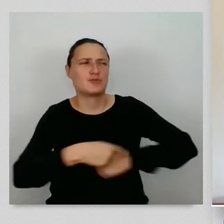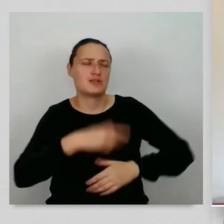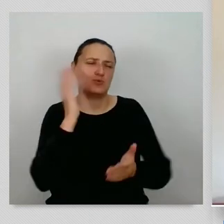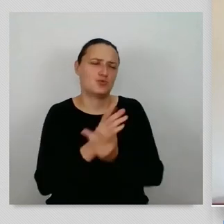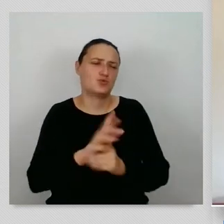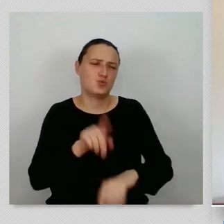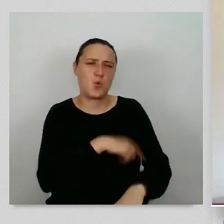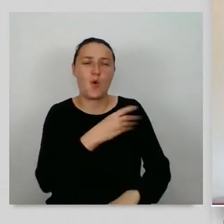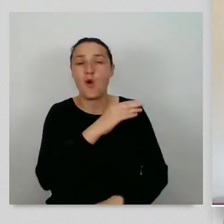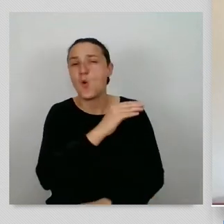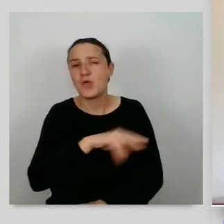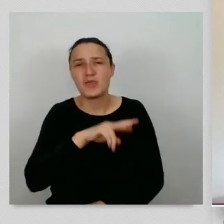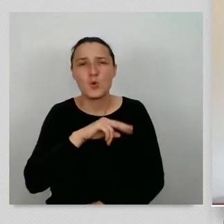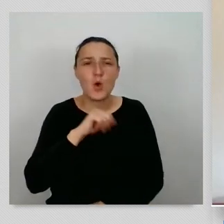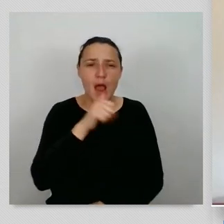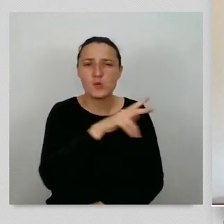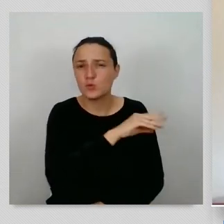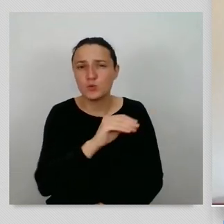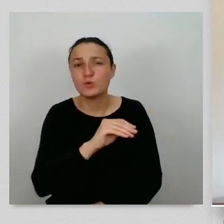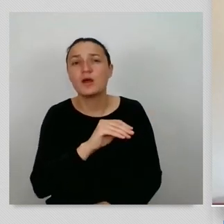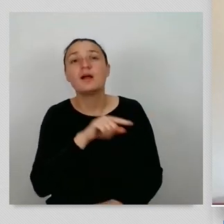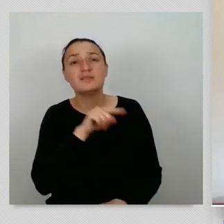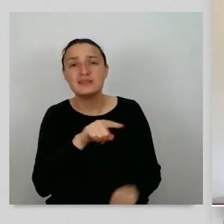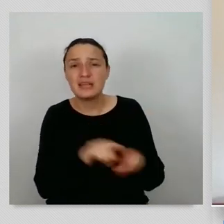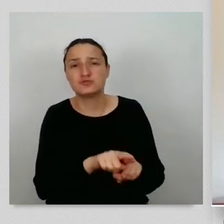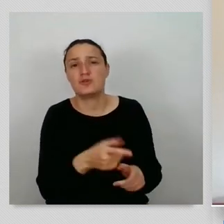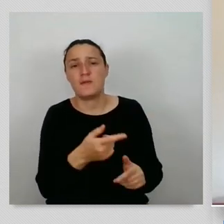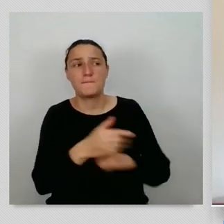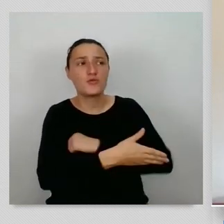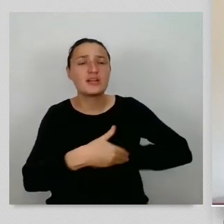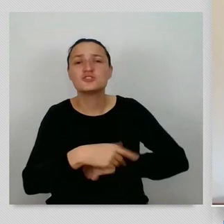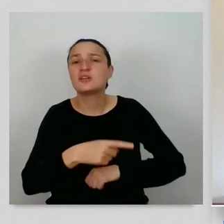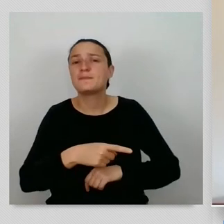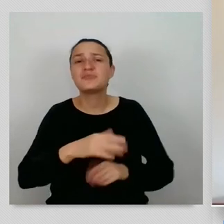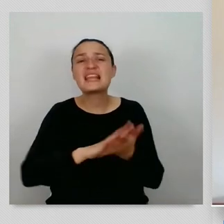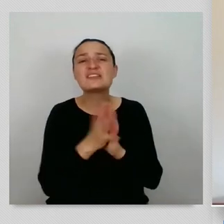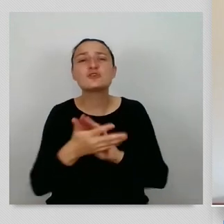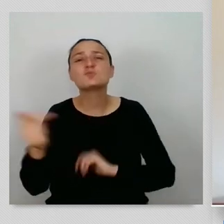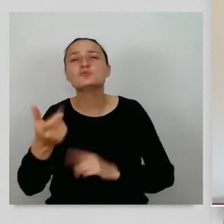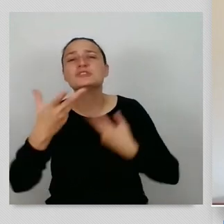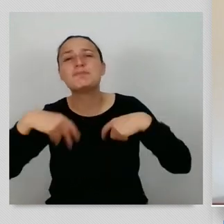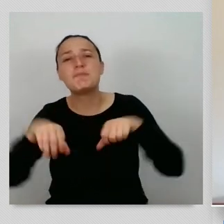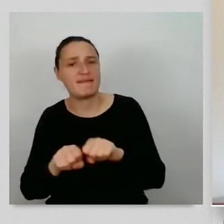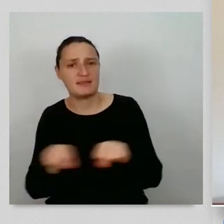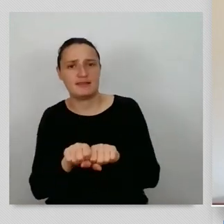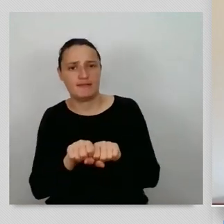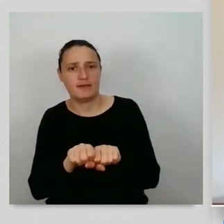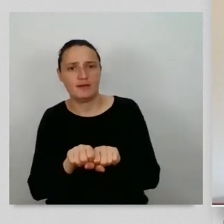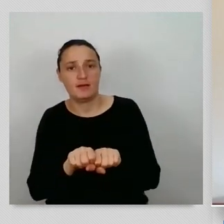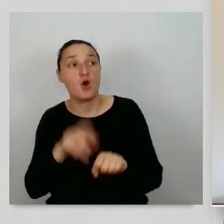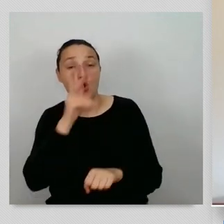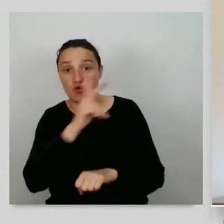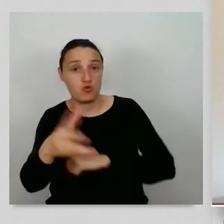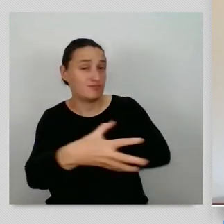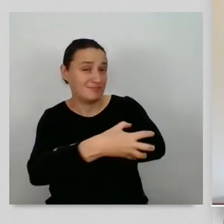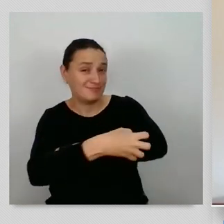Unia Europejska, że transformacja musi być sprawiedliwa. I tym osobom, które są najuboższe,